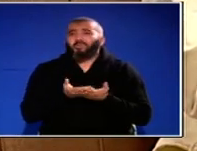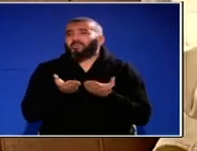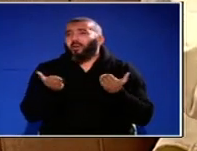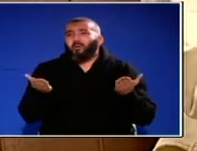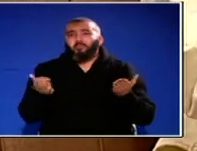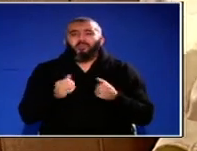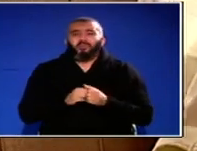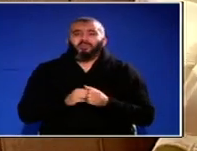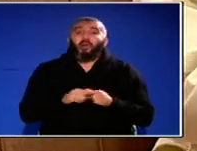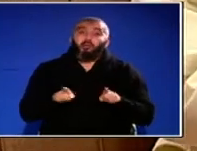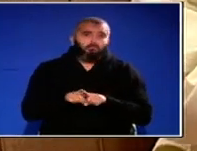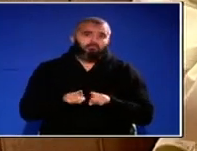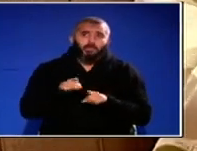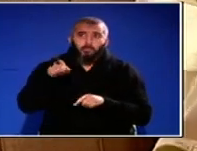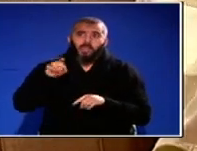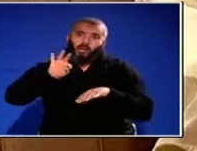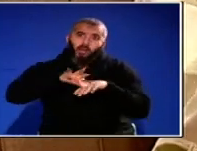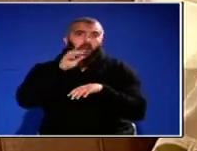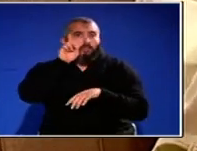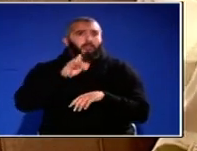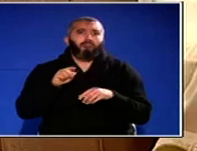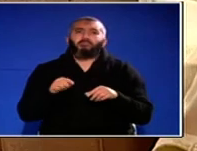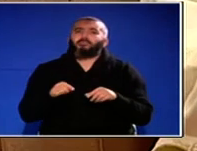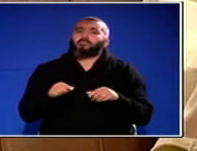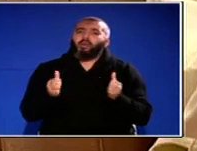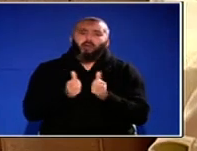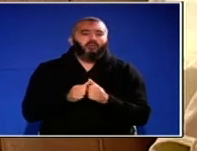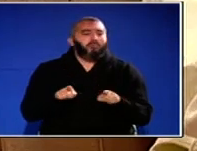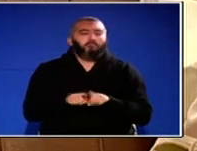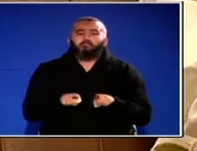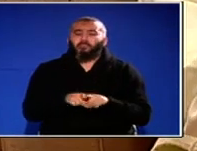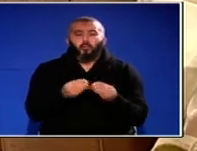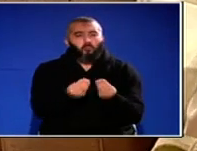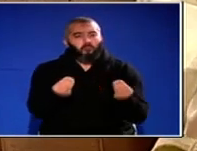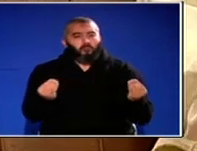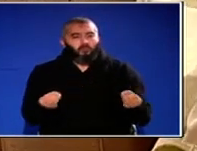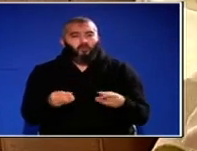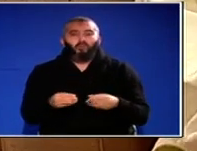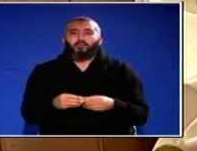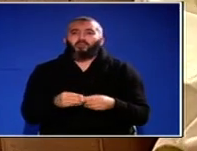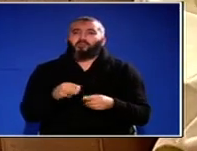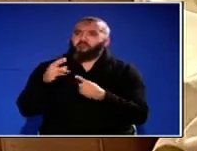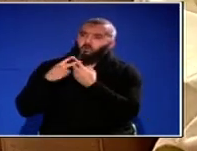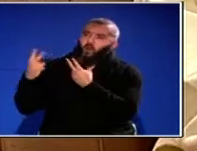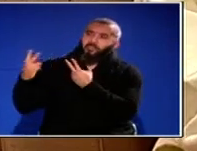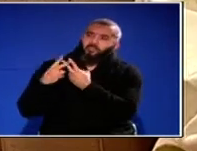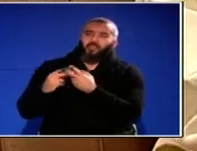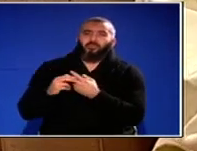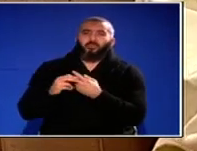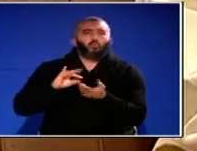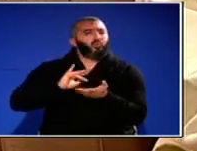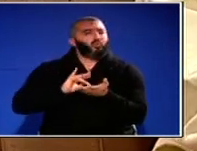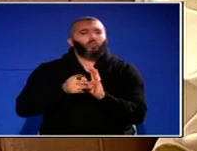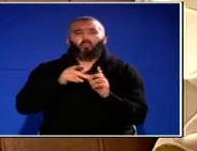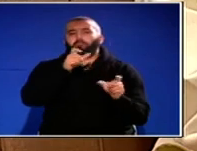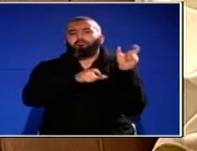الشأن بالنسبة للزوجة ومع الأبناء ومع الجيران ومع الناس أجمعين. وبالتالي إن